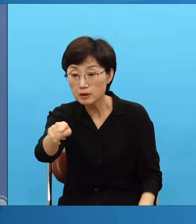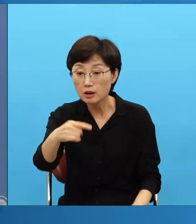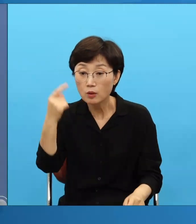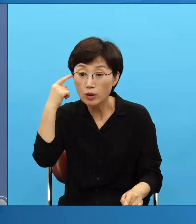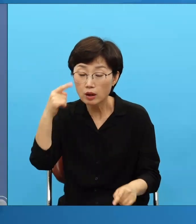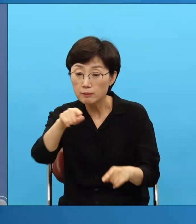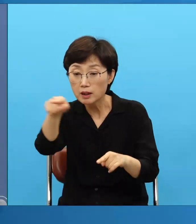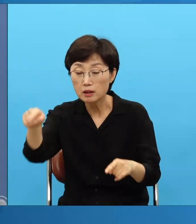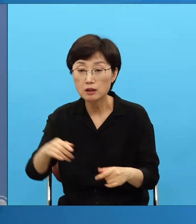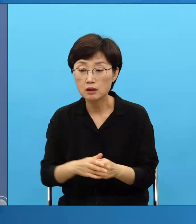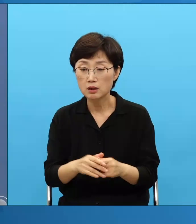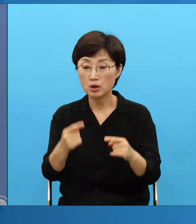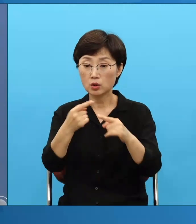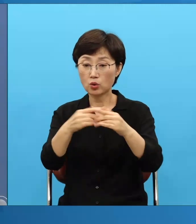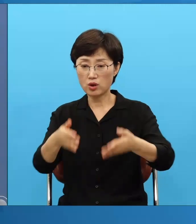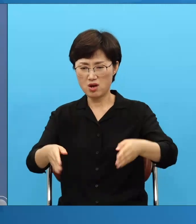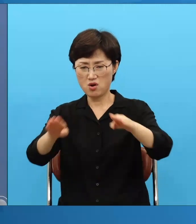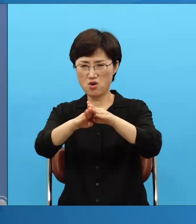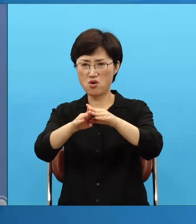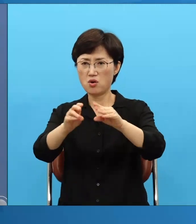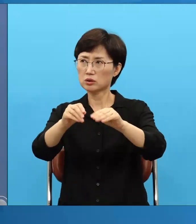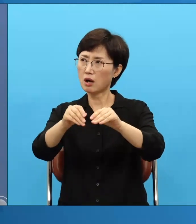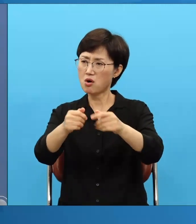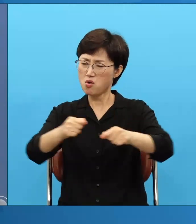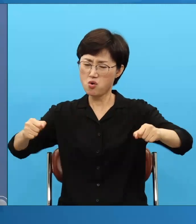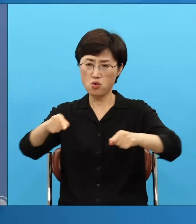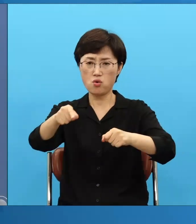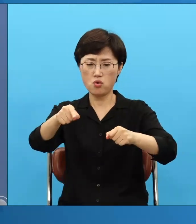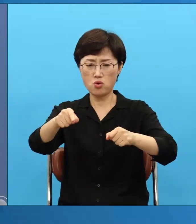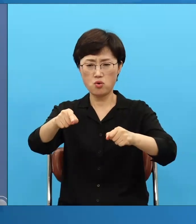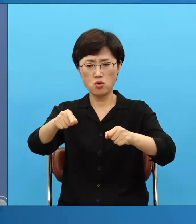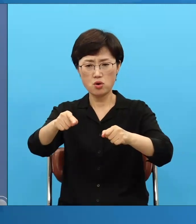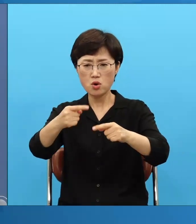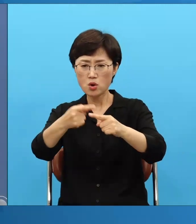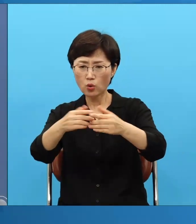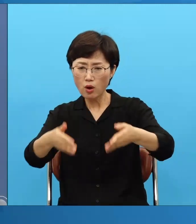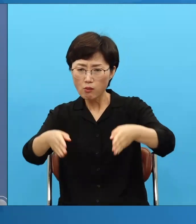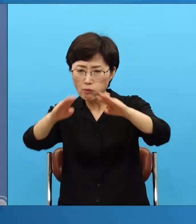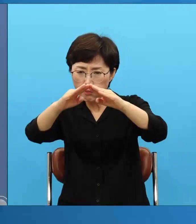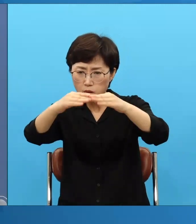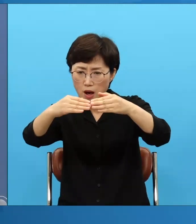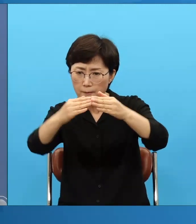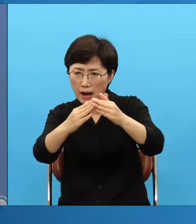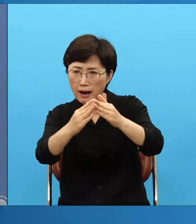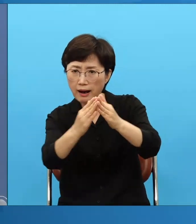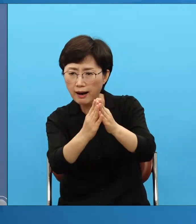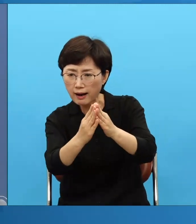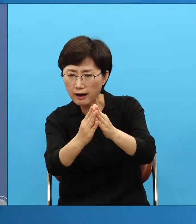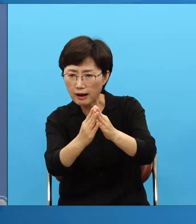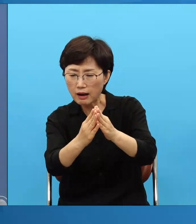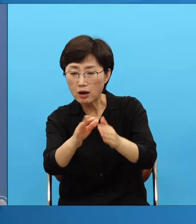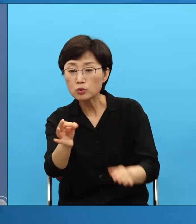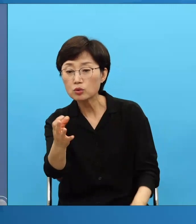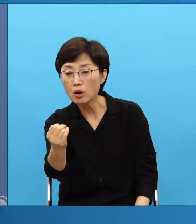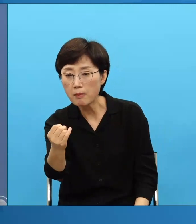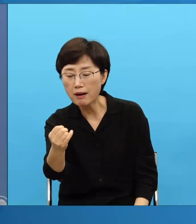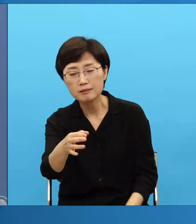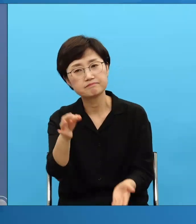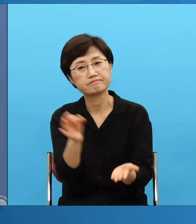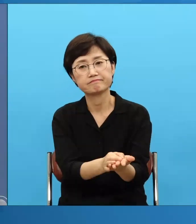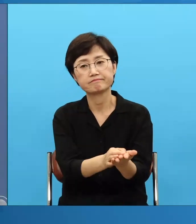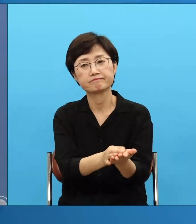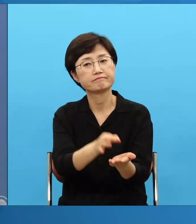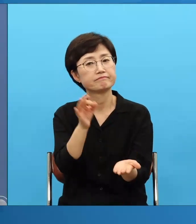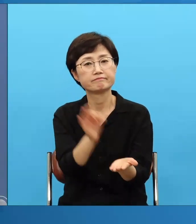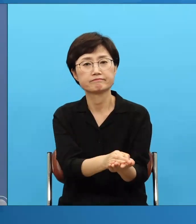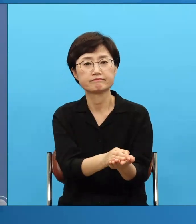그 독일의 그 비싼 땅에 가격이 10분의 1도 안 돼. And they went into these churches to buy the 법이 그렇게 돼 있어요. building, and there's such good conditions,